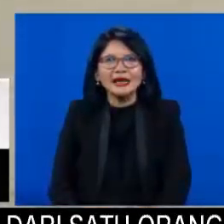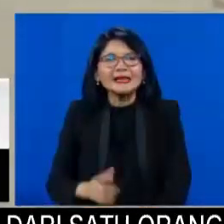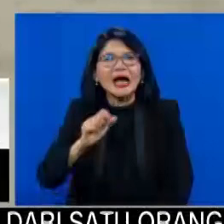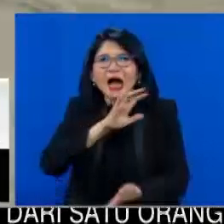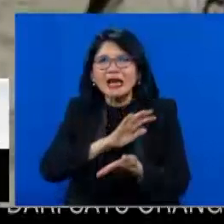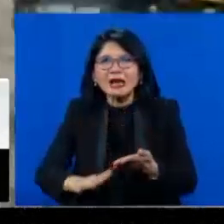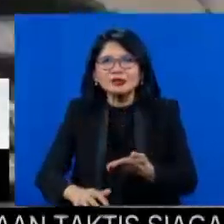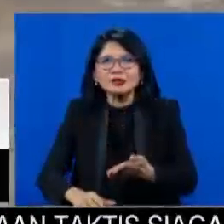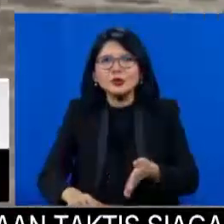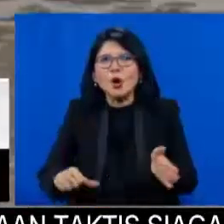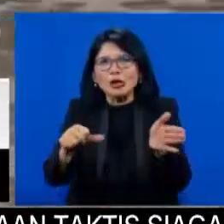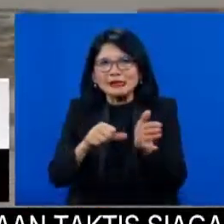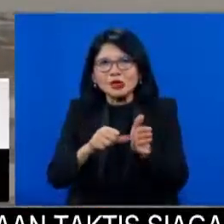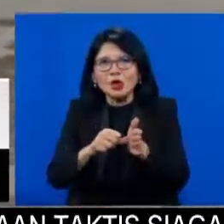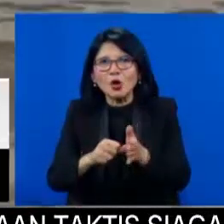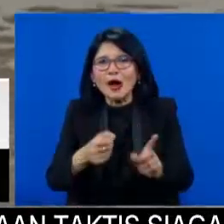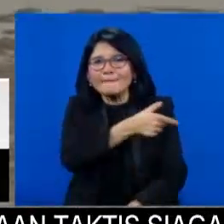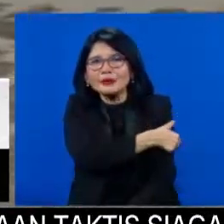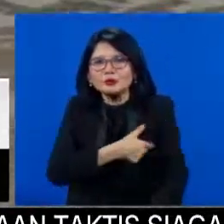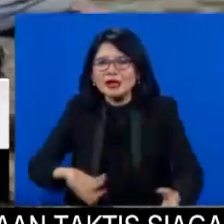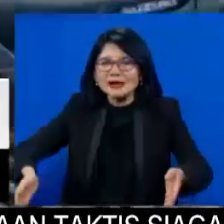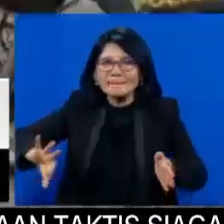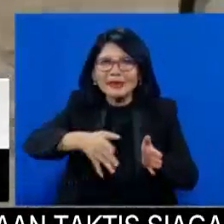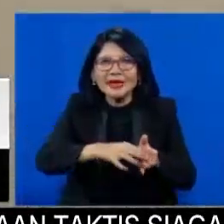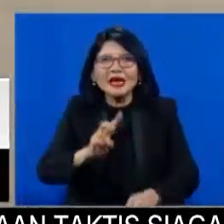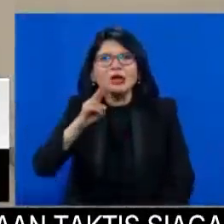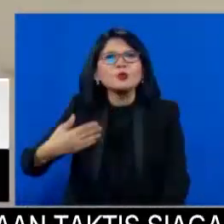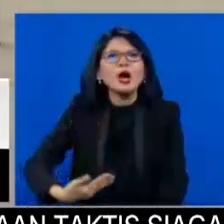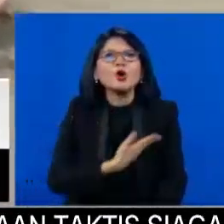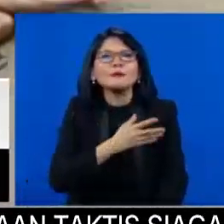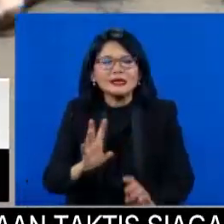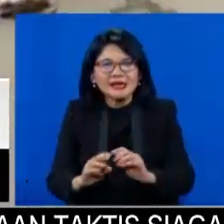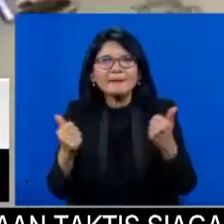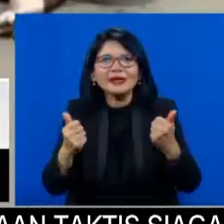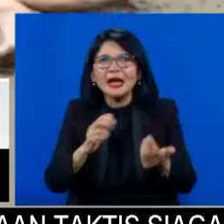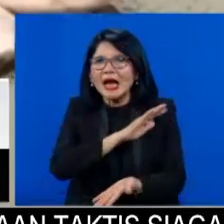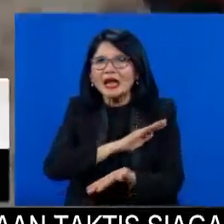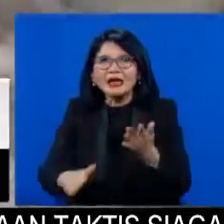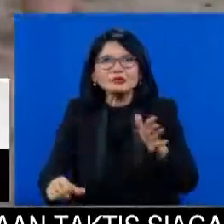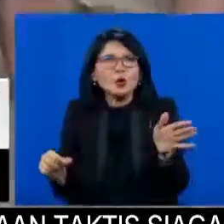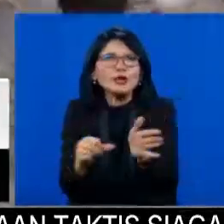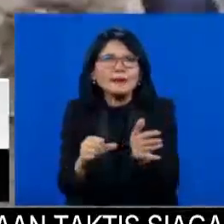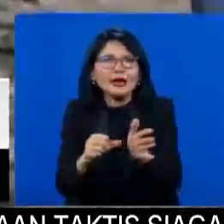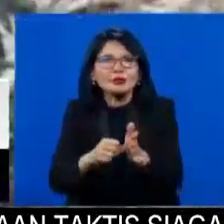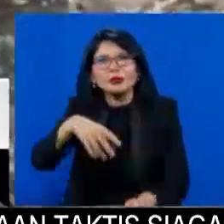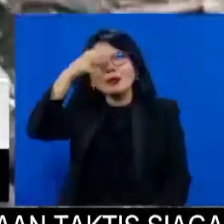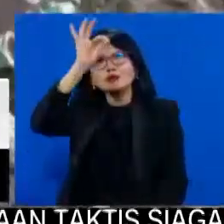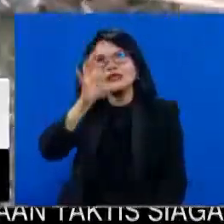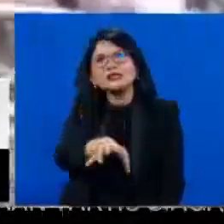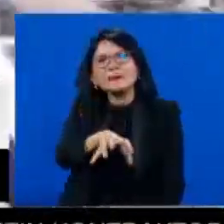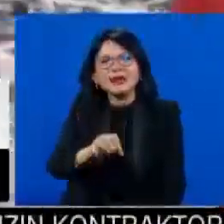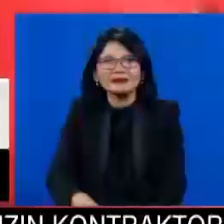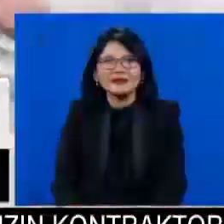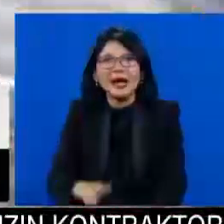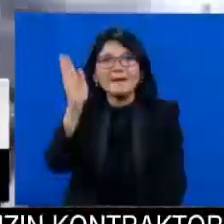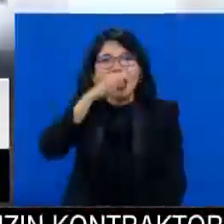langsung ditolong oleh petugas pantai dan polisi. Beruntung kedua korban dalam keadaan selamat dan langsung diberi pertolongan oleh Kapolsek setempat. Hingga